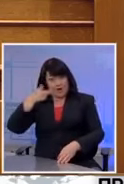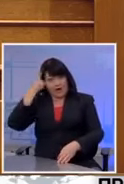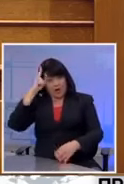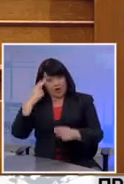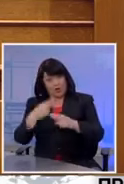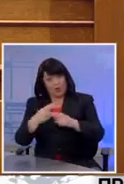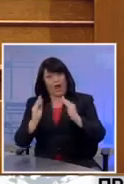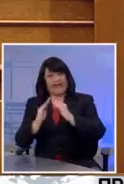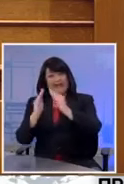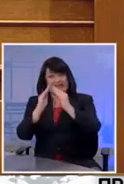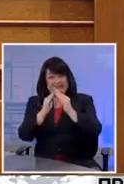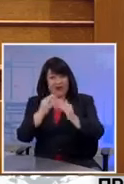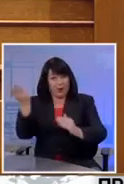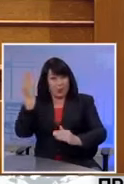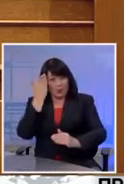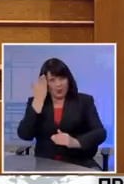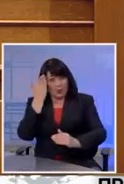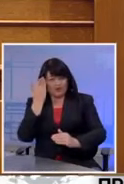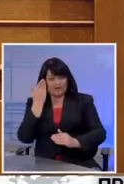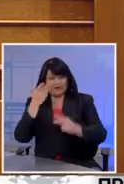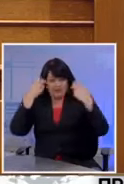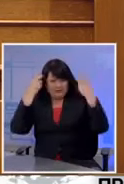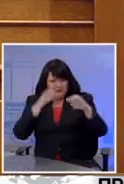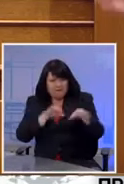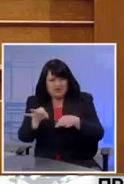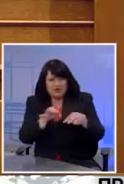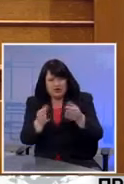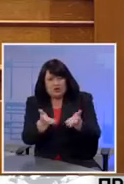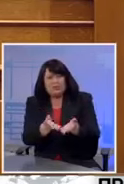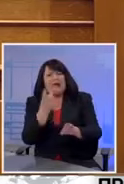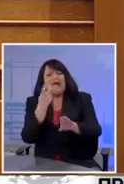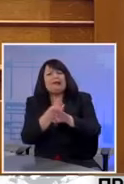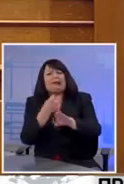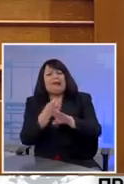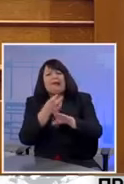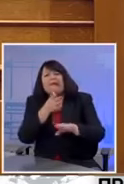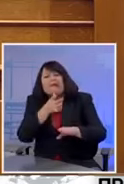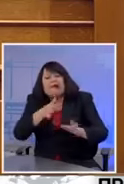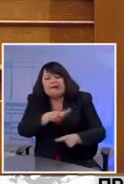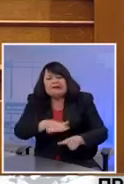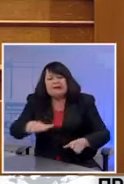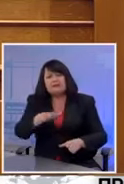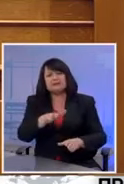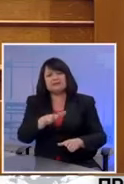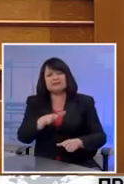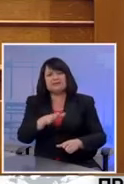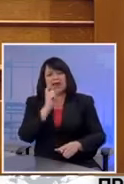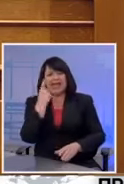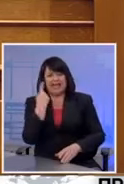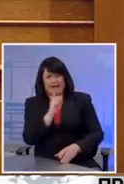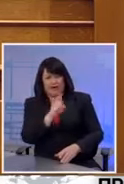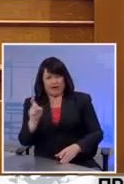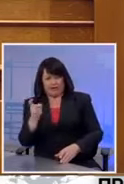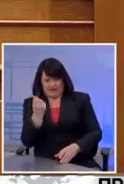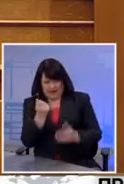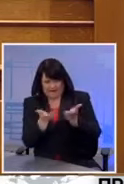Κύριε Τσίπρα, αυτή ήταν η αξία. Κάτι κατσάβραχα εκεί στην Ιθάκη που αποτιμήθηκαν για 100 εκατομμύρια